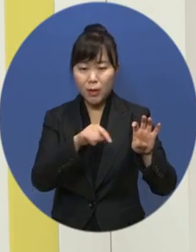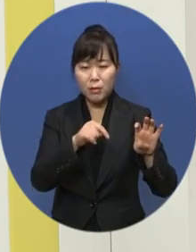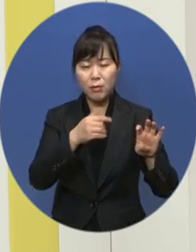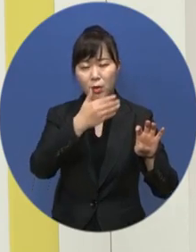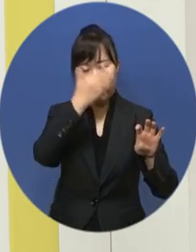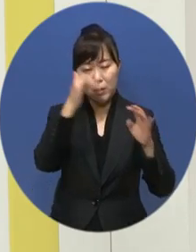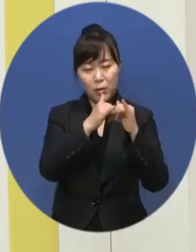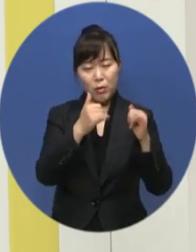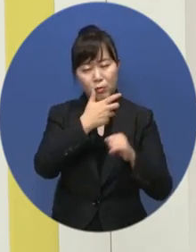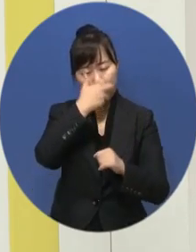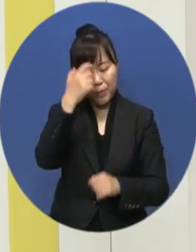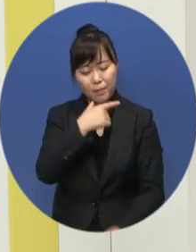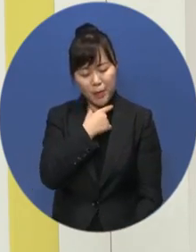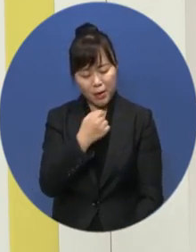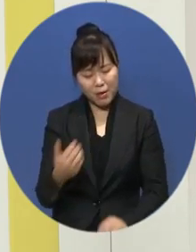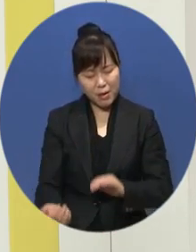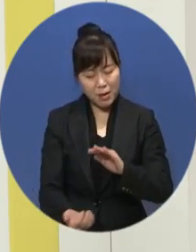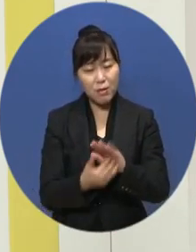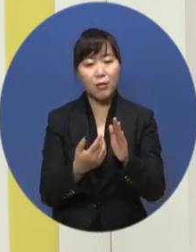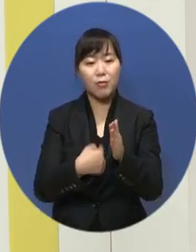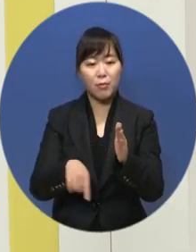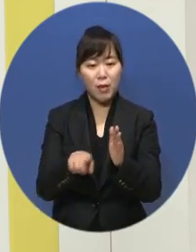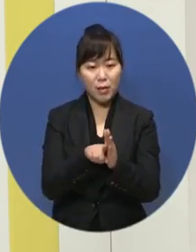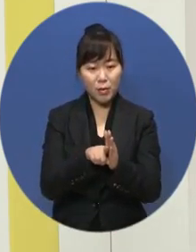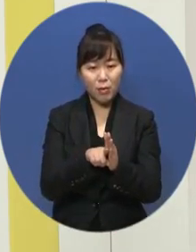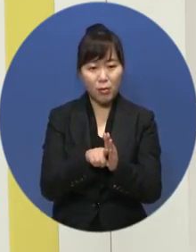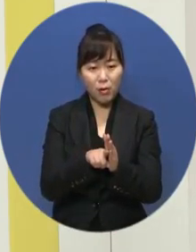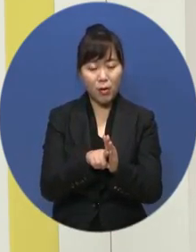꿈과 소망을 이뤄나가도록